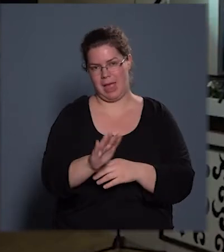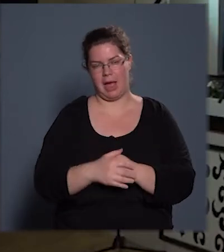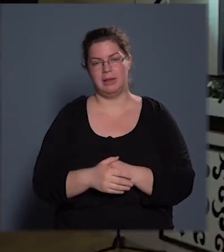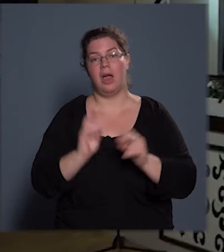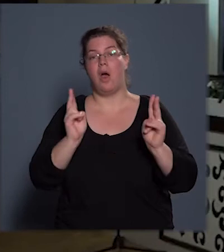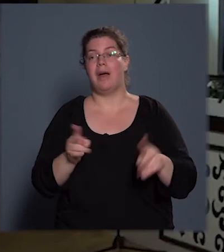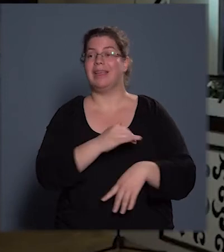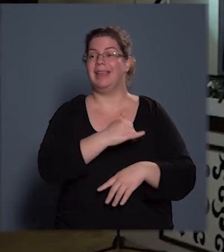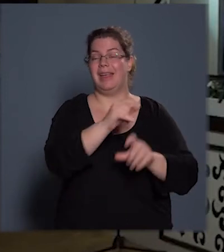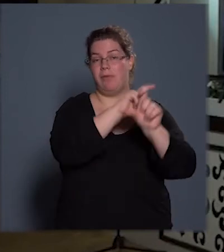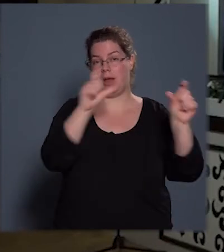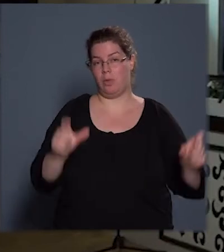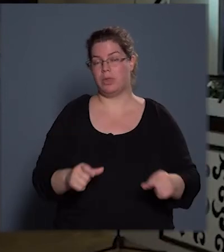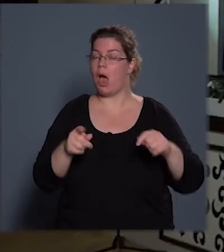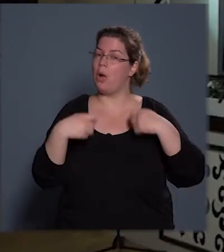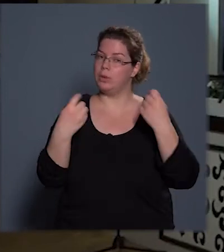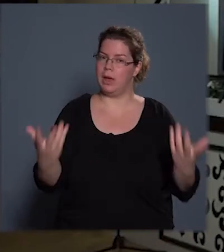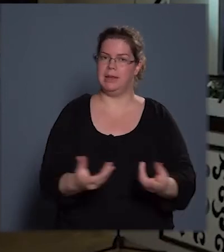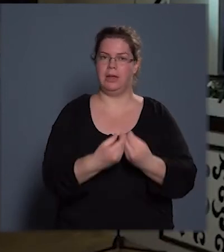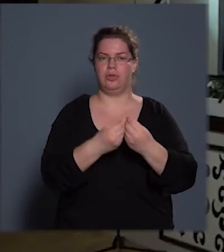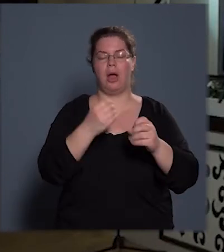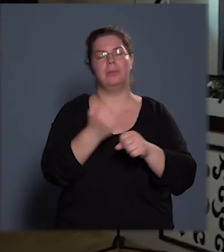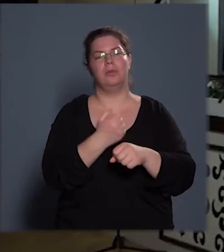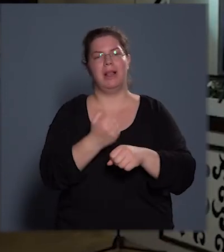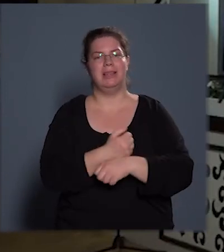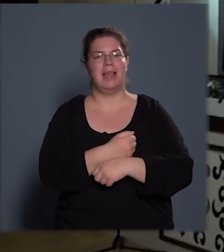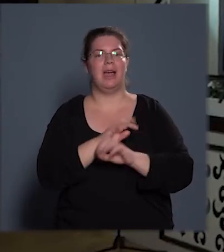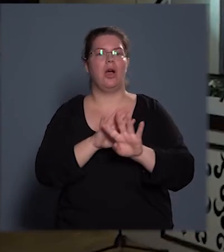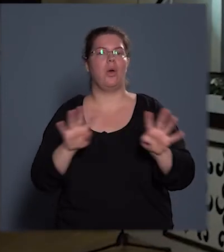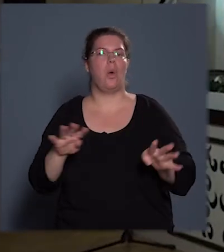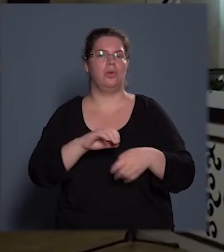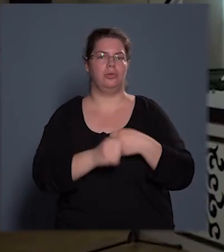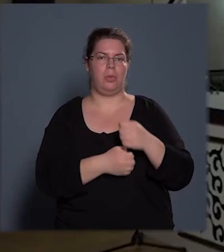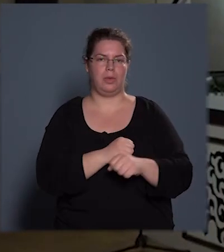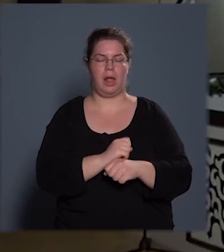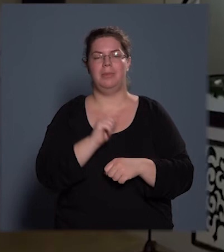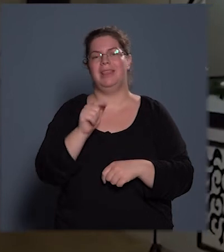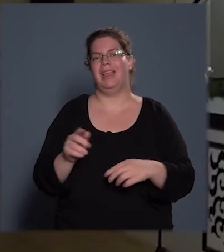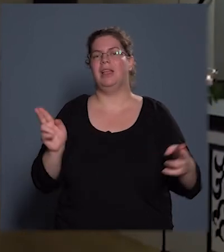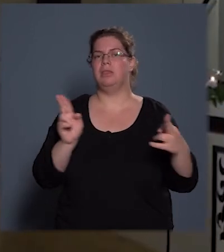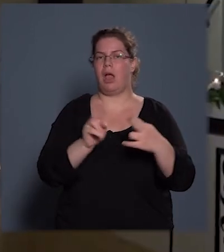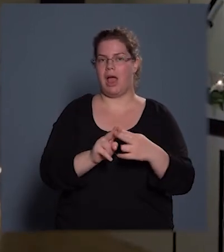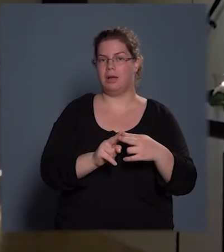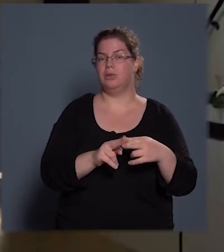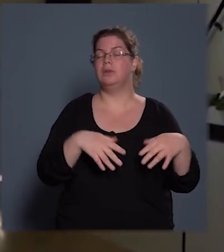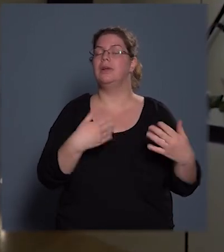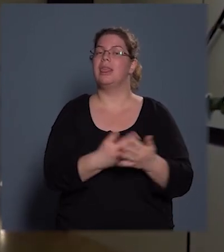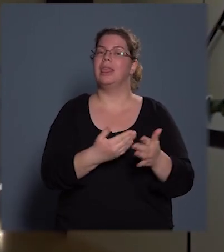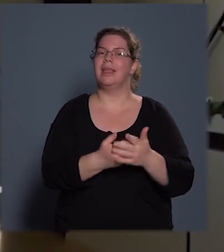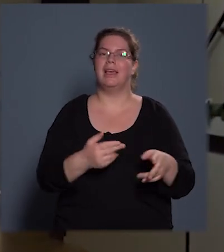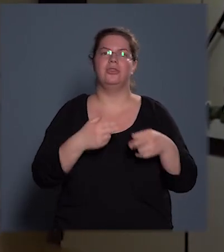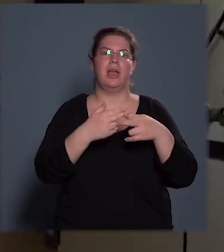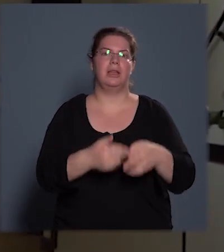akik évek óta odaadással művelitek a kórusmozgalmat, és ez a találkozó pedig legyen